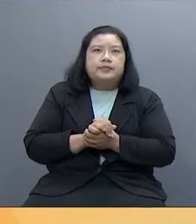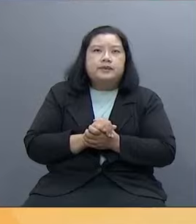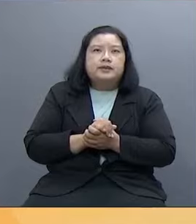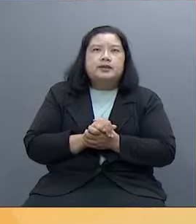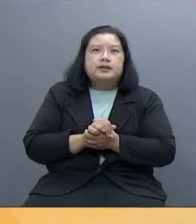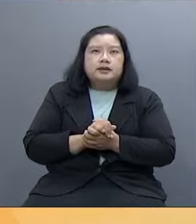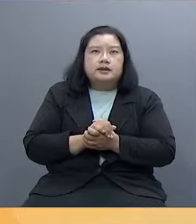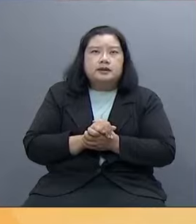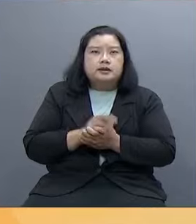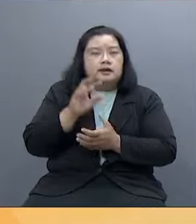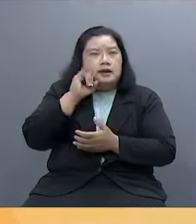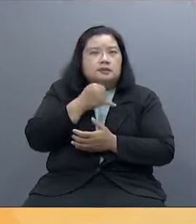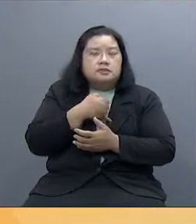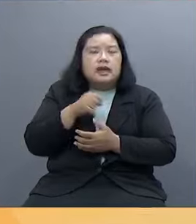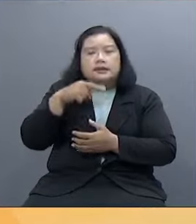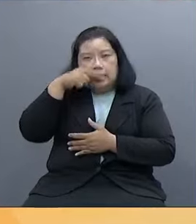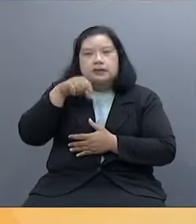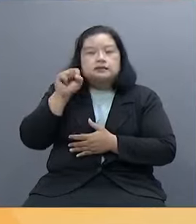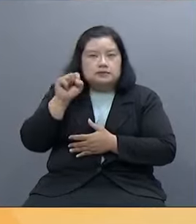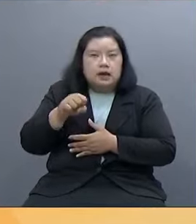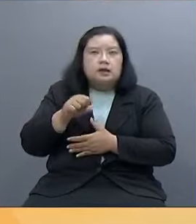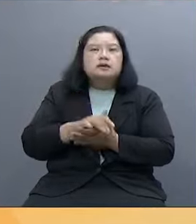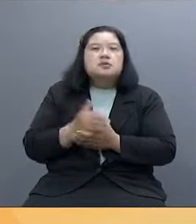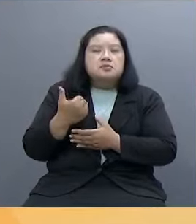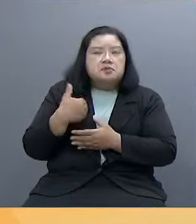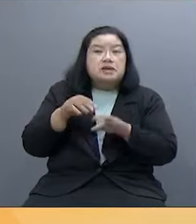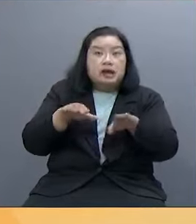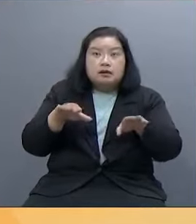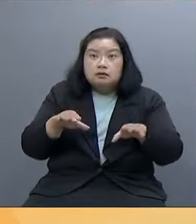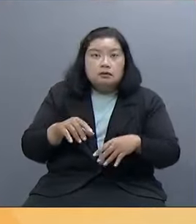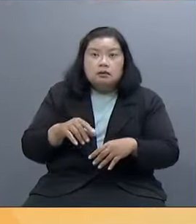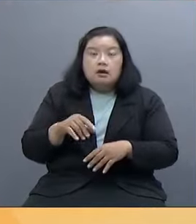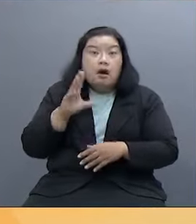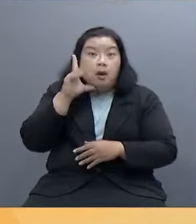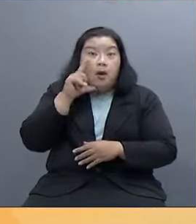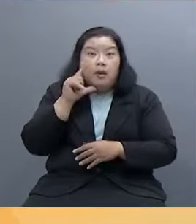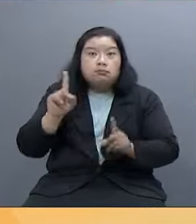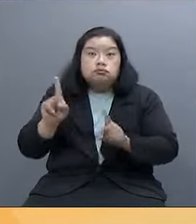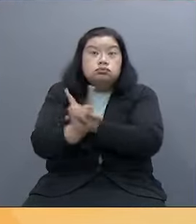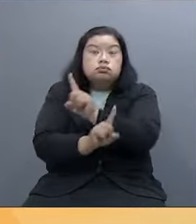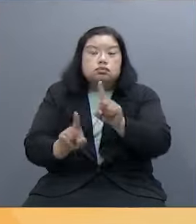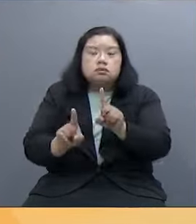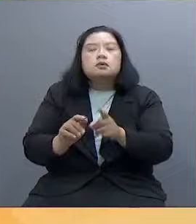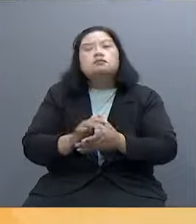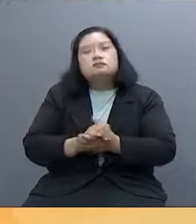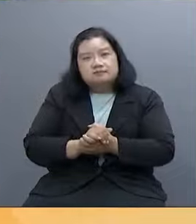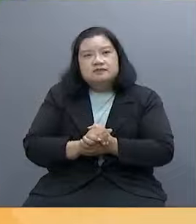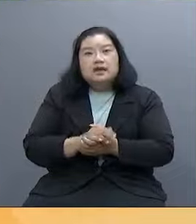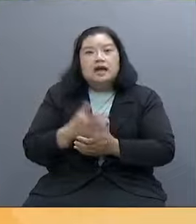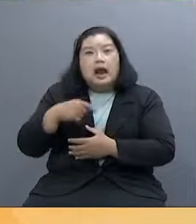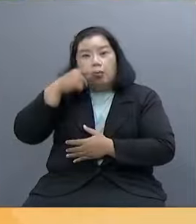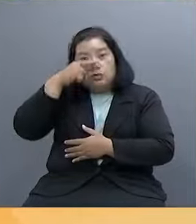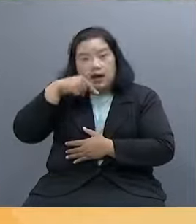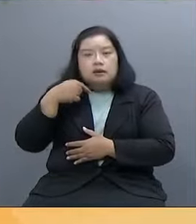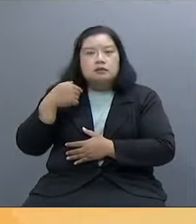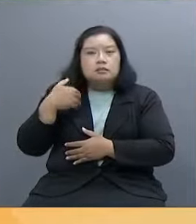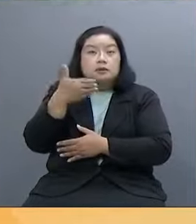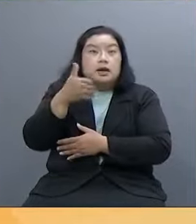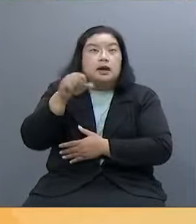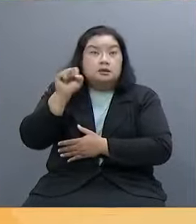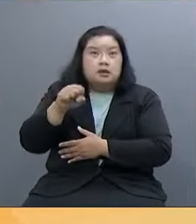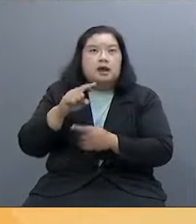จคนไทยอ่ะ ใช่ค่ะก็เลยทำให้มันเกิดความไว้วางใจนะคะของชาวต่างชาติเวลาเข้ามาอย่างเราเองเป็นเจ้าภาพเราก็ต้อนรับเต็มที่นะคะคุ